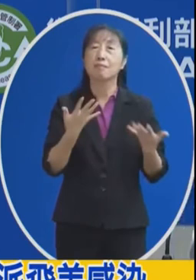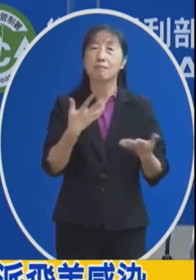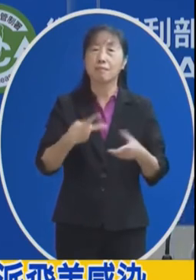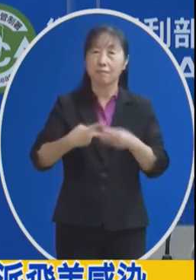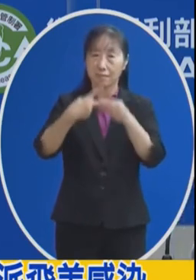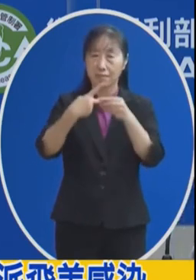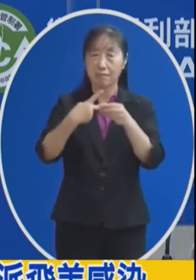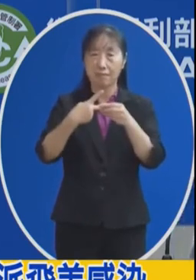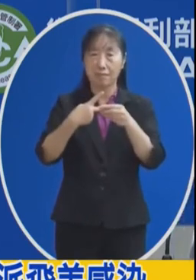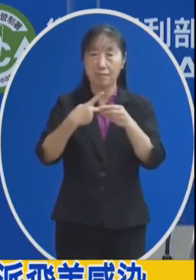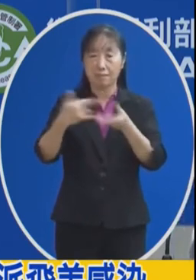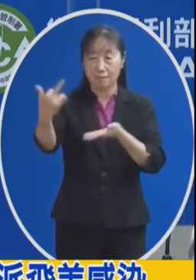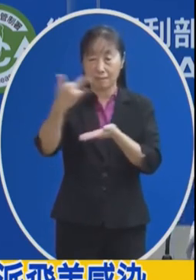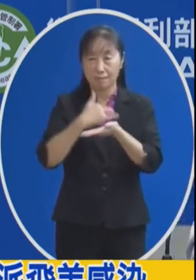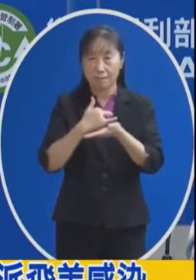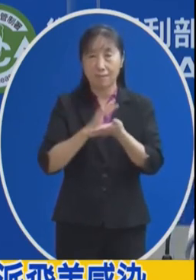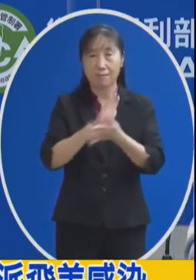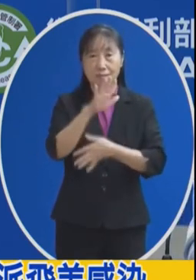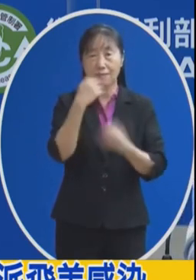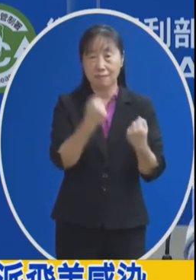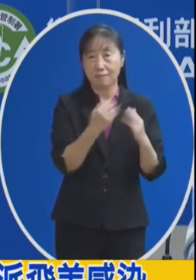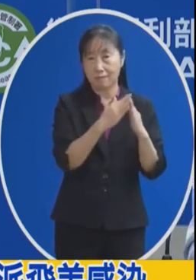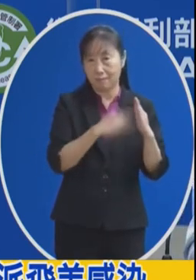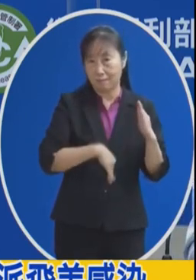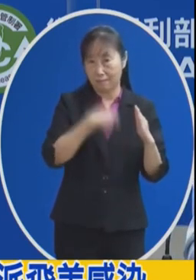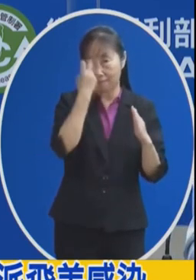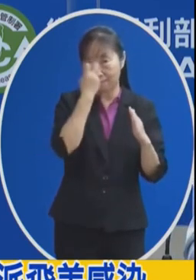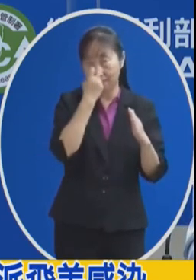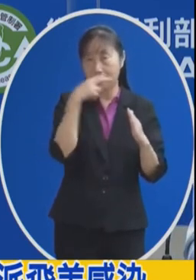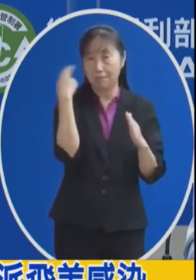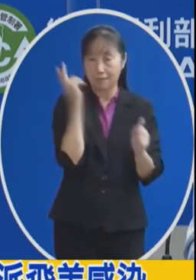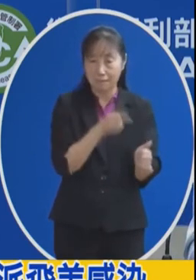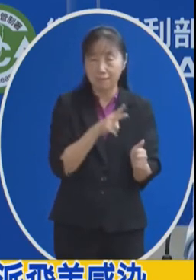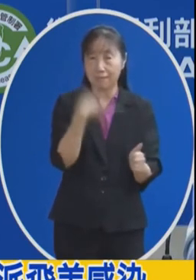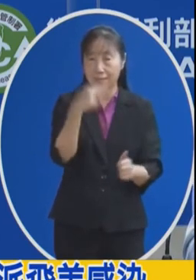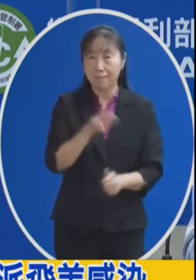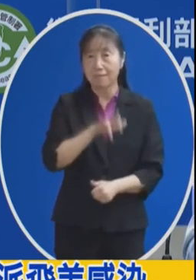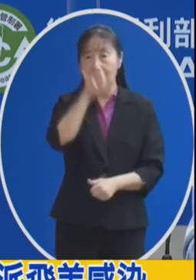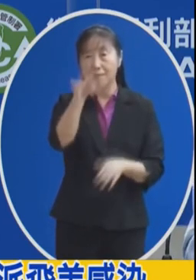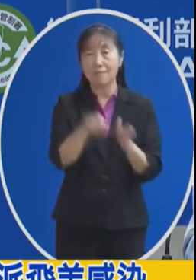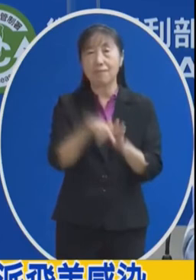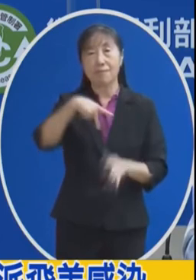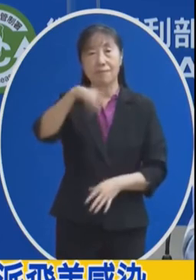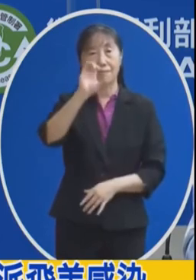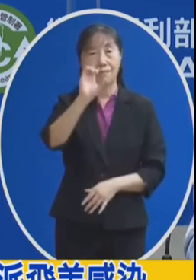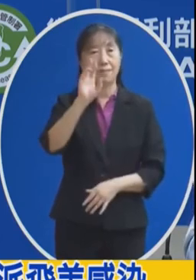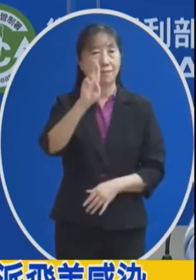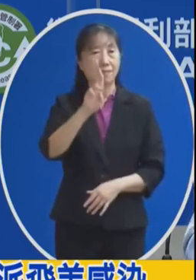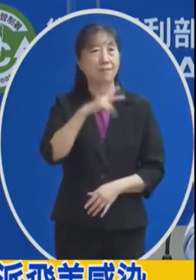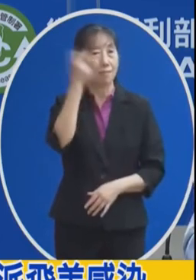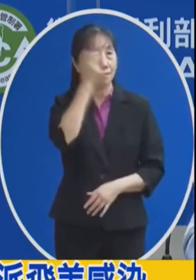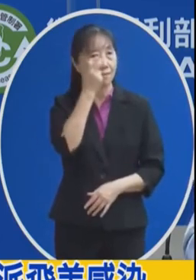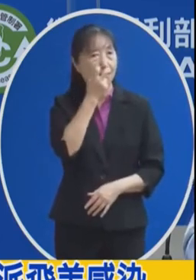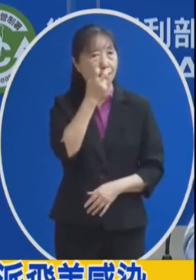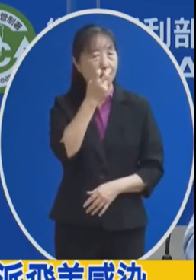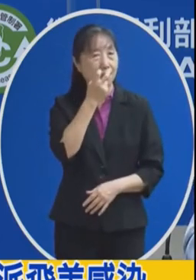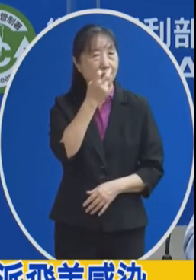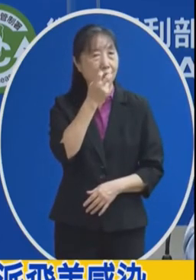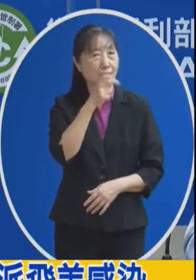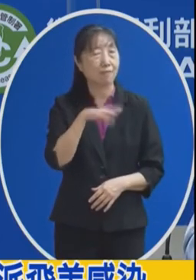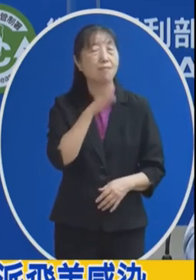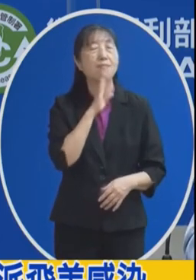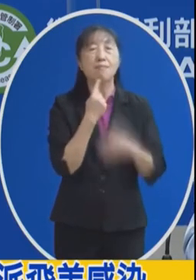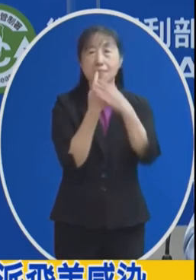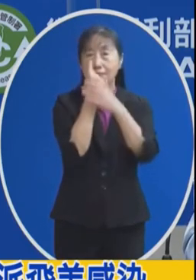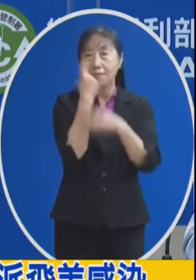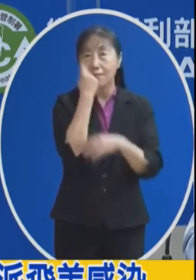要回来之后，那在居检然后在派飞的时候有检验过 PCR 是、欸、不是 PCR 就快